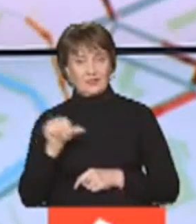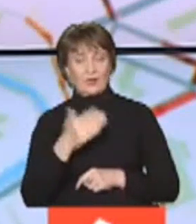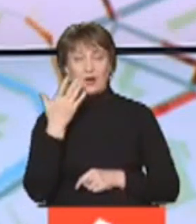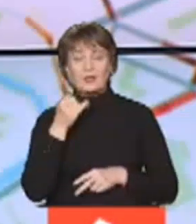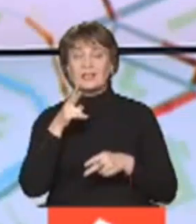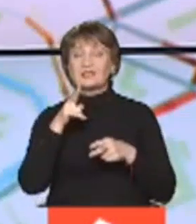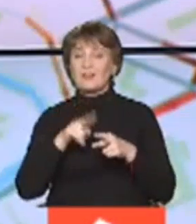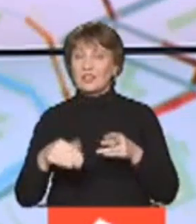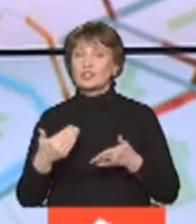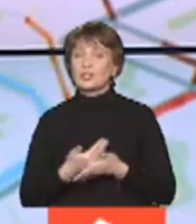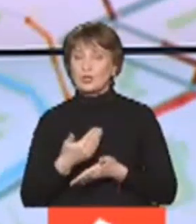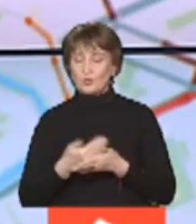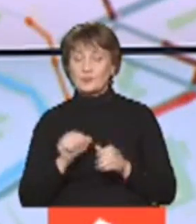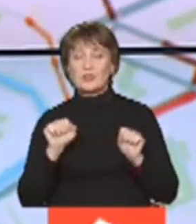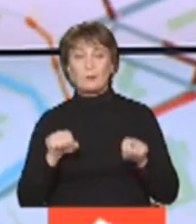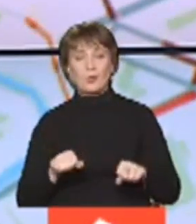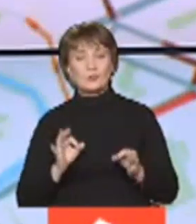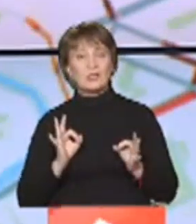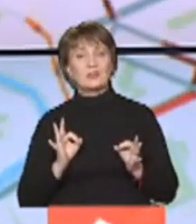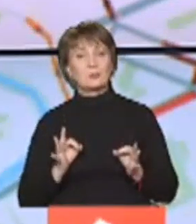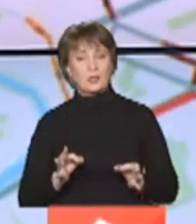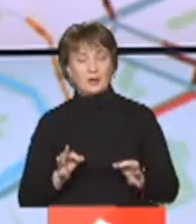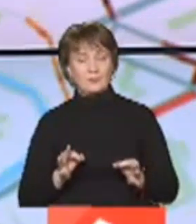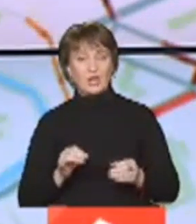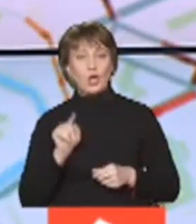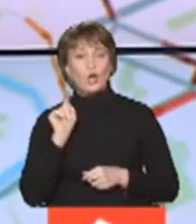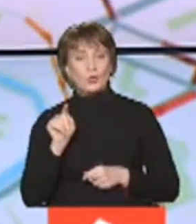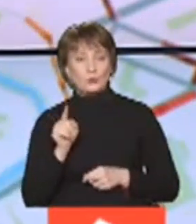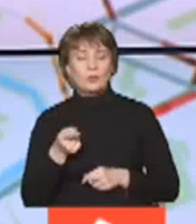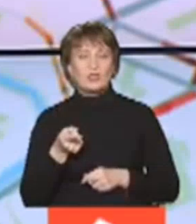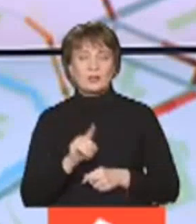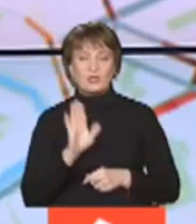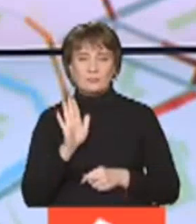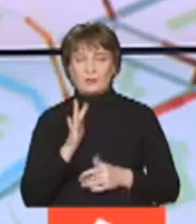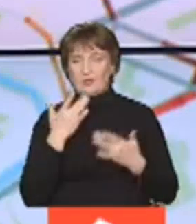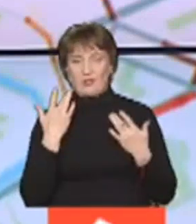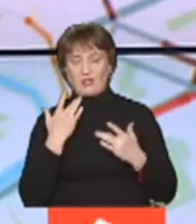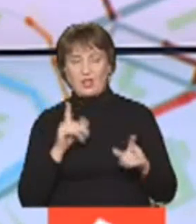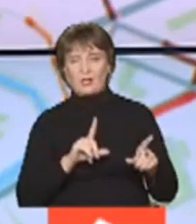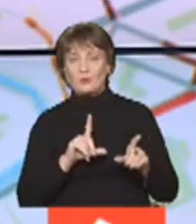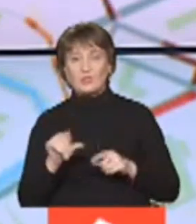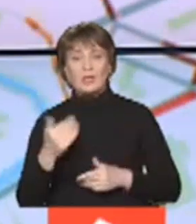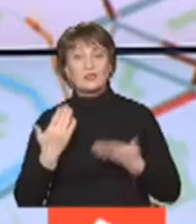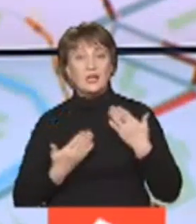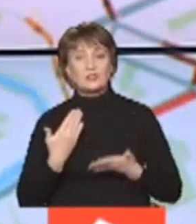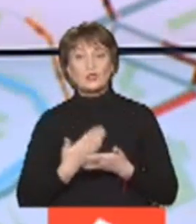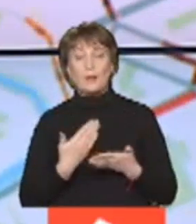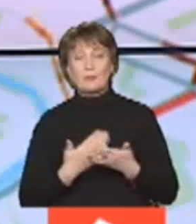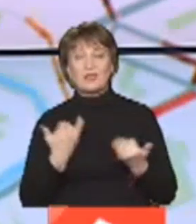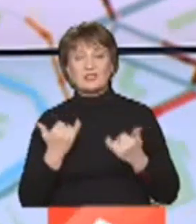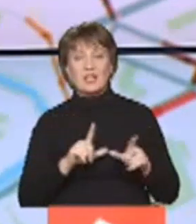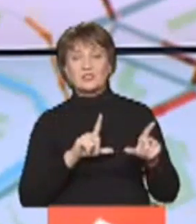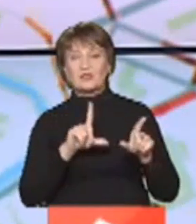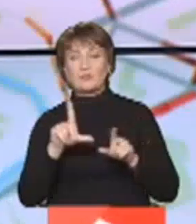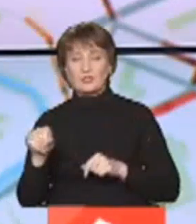ефір, от тоді вже можна. Але насправді і тоді теж буде нелегко їхати. Тож, якщо, наприклад, зараз ви